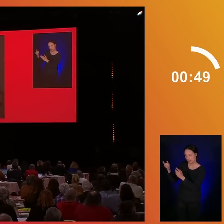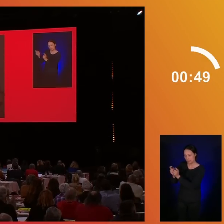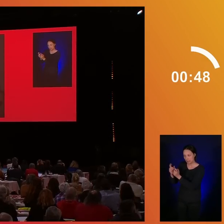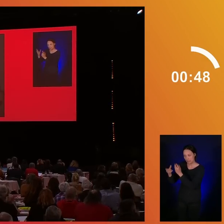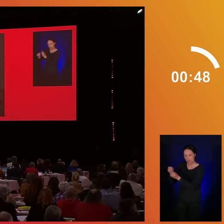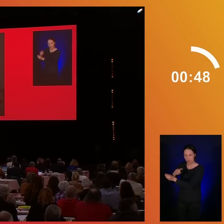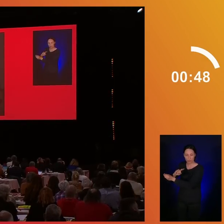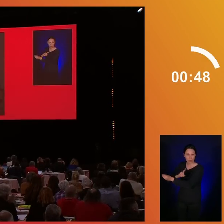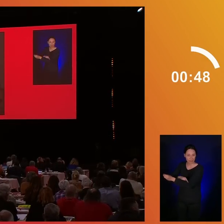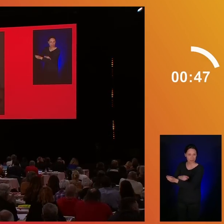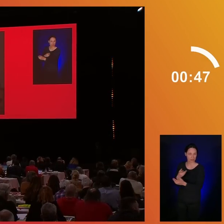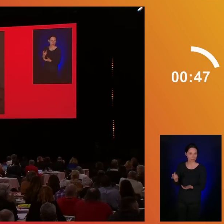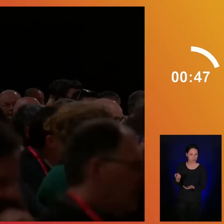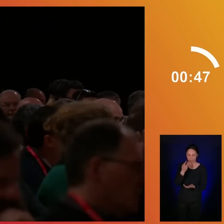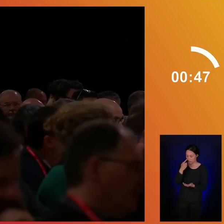camarades.